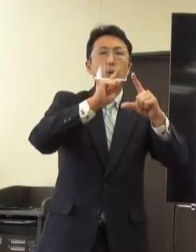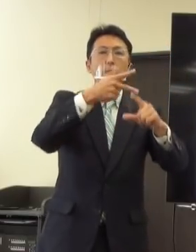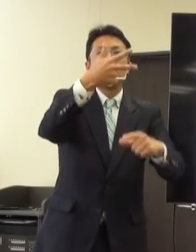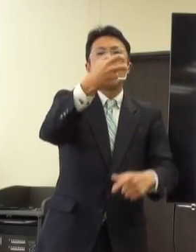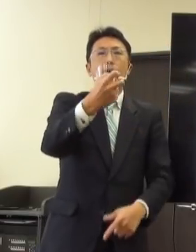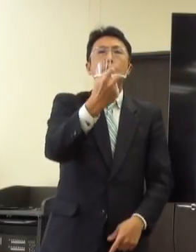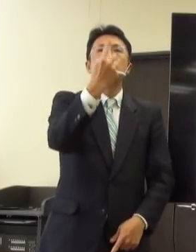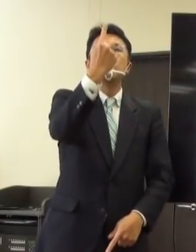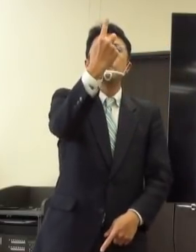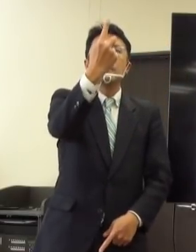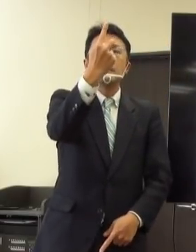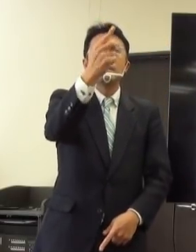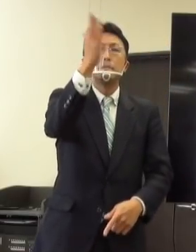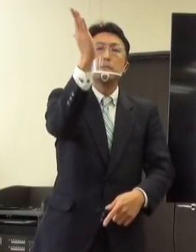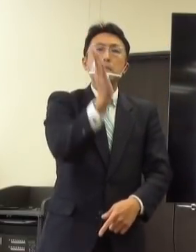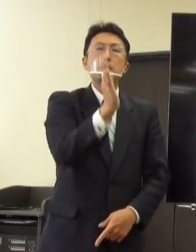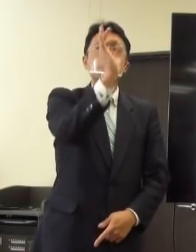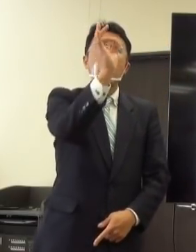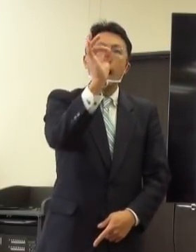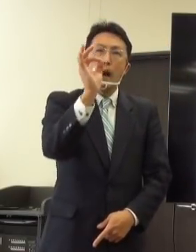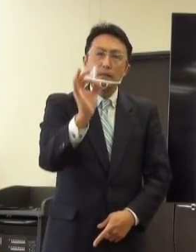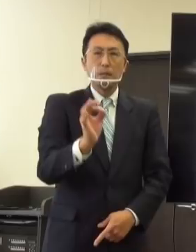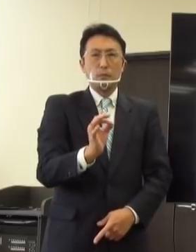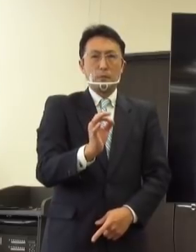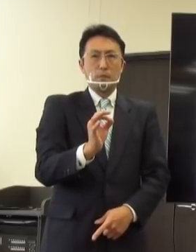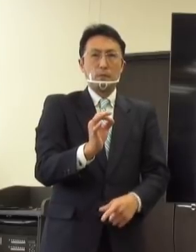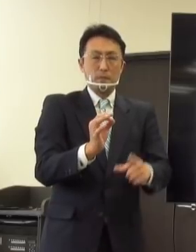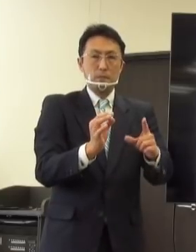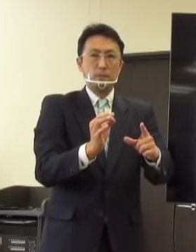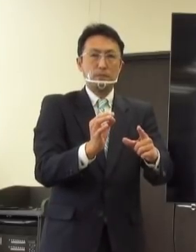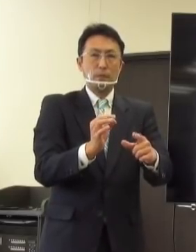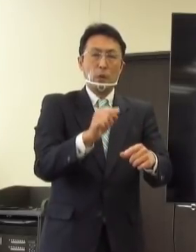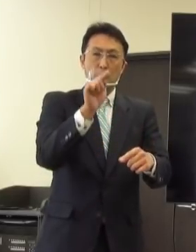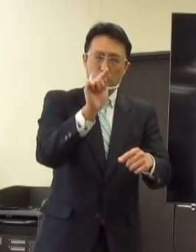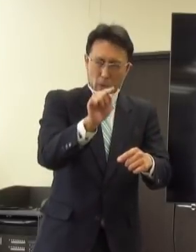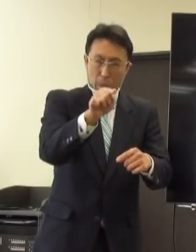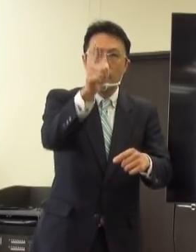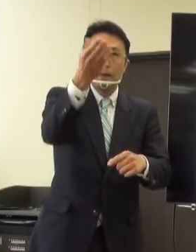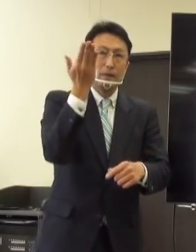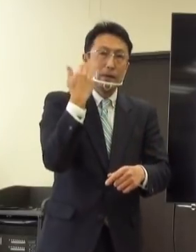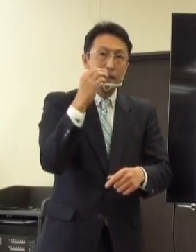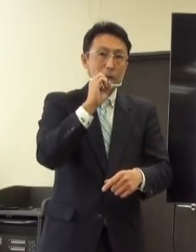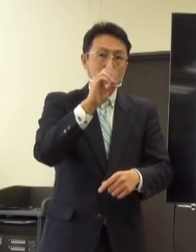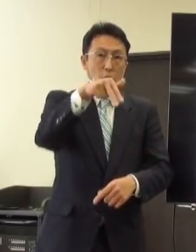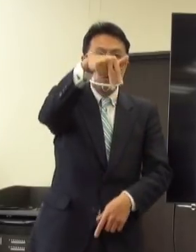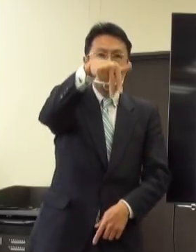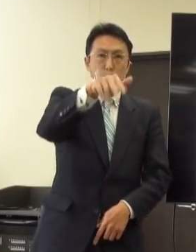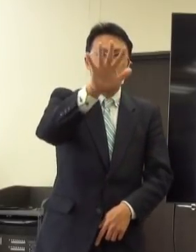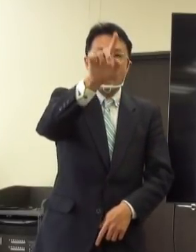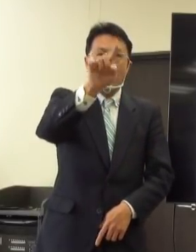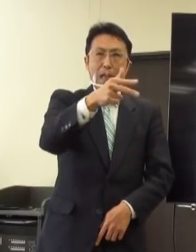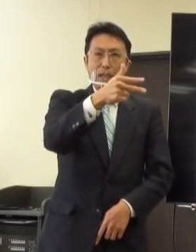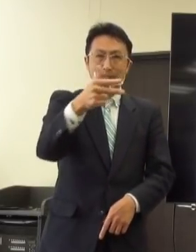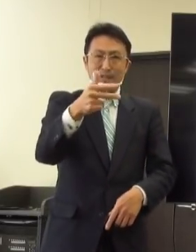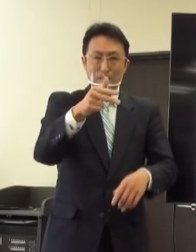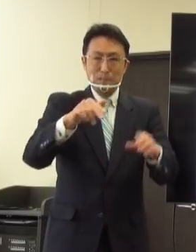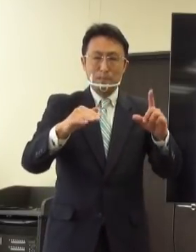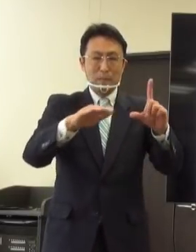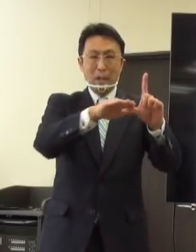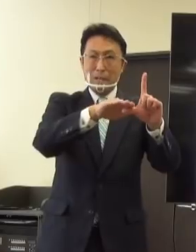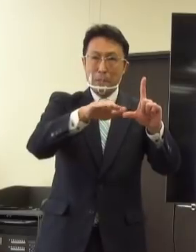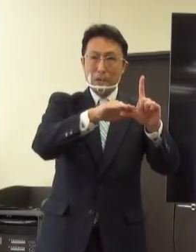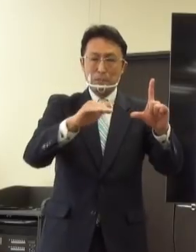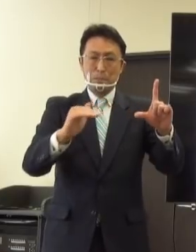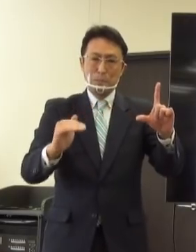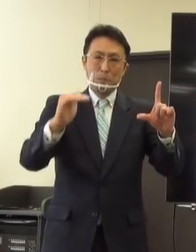71.67%、これはもう圧倒的にステージ4の段階に突入していると言って過言では